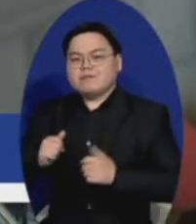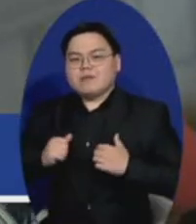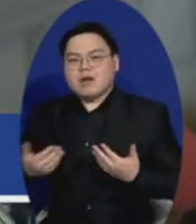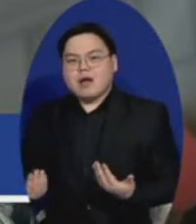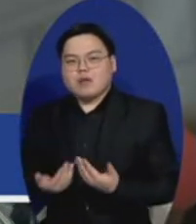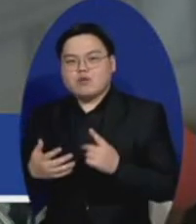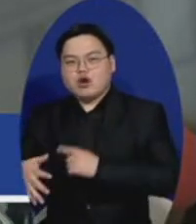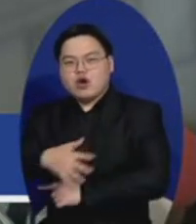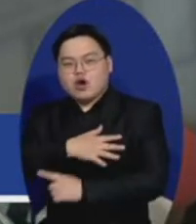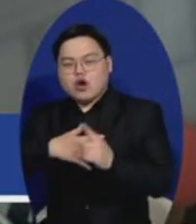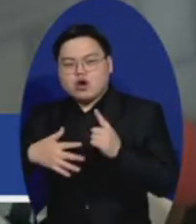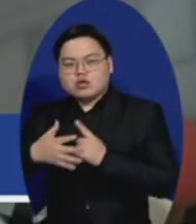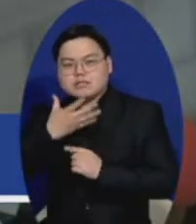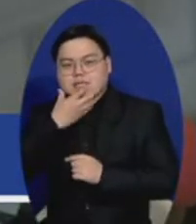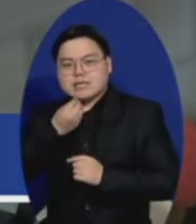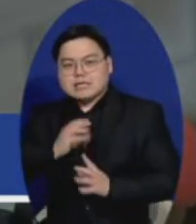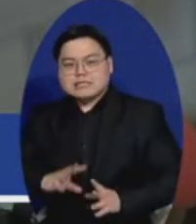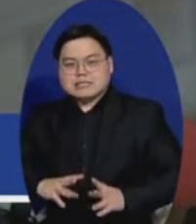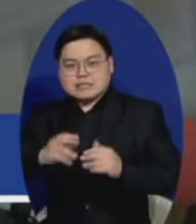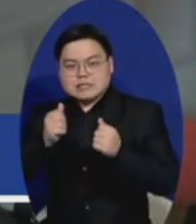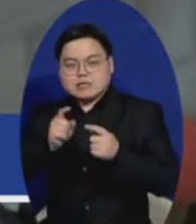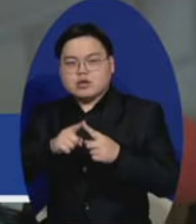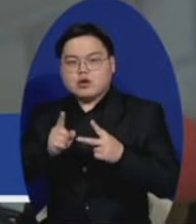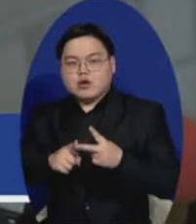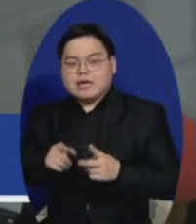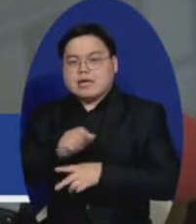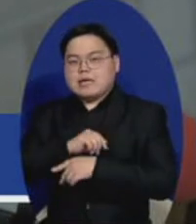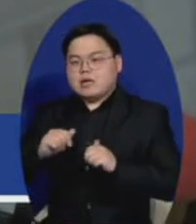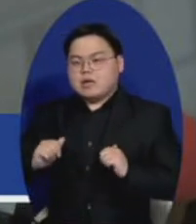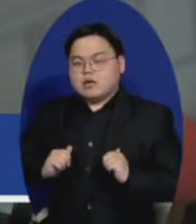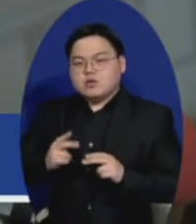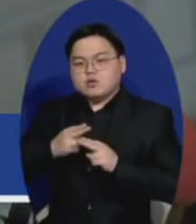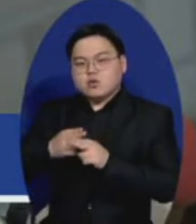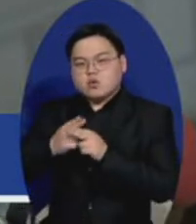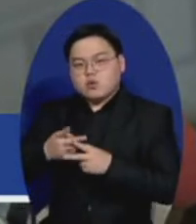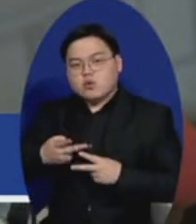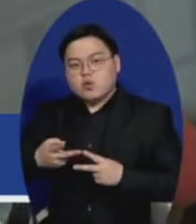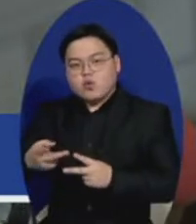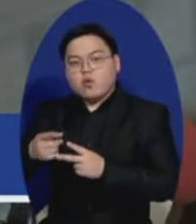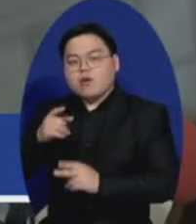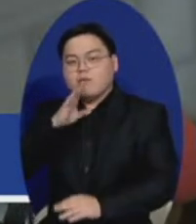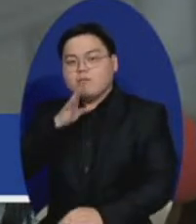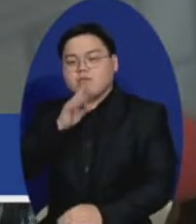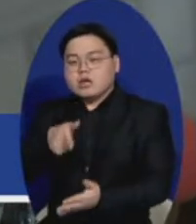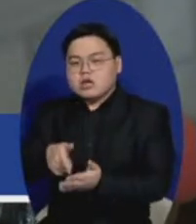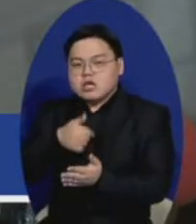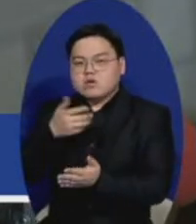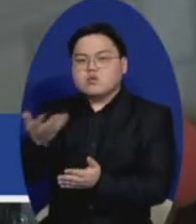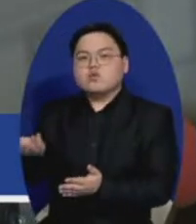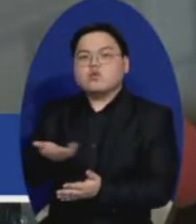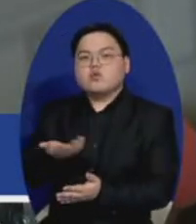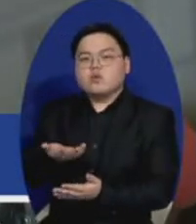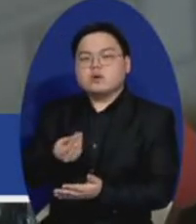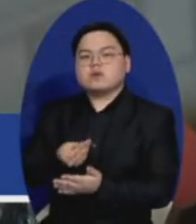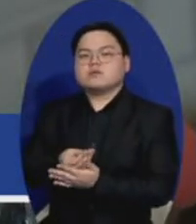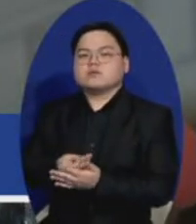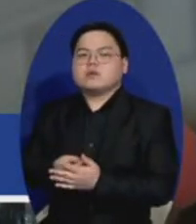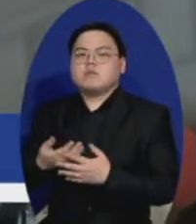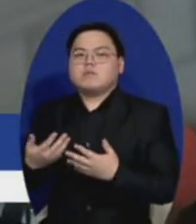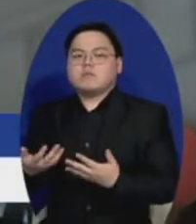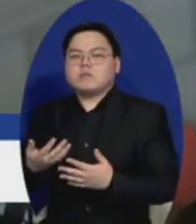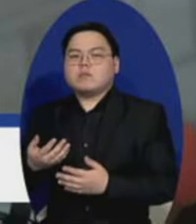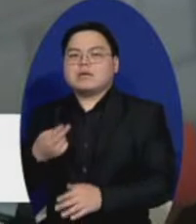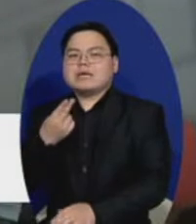орчинд нь нөлөөлөх мөн одоо иргэдэд үйлчилж байгаа тэр үйлчилгээнд нь хэрэгцээ шаардлагат нь магадгүй